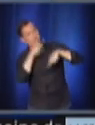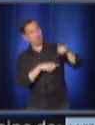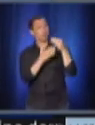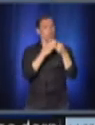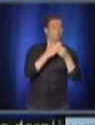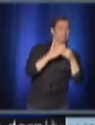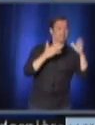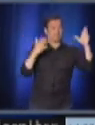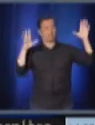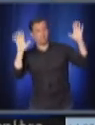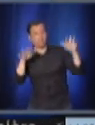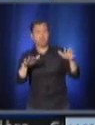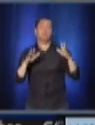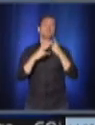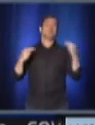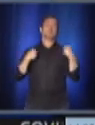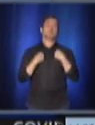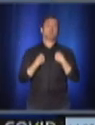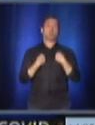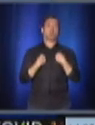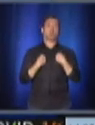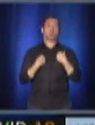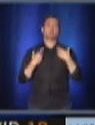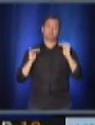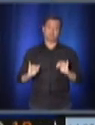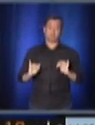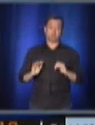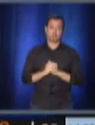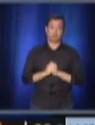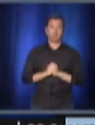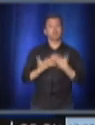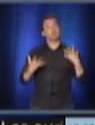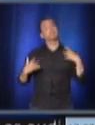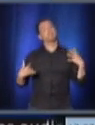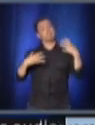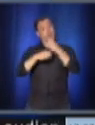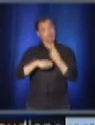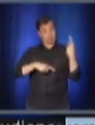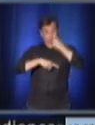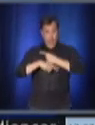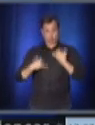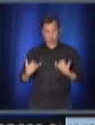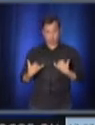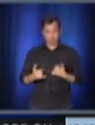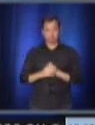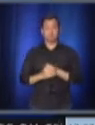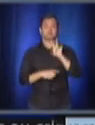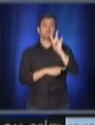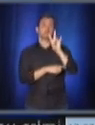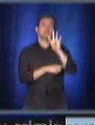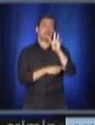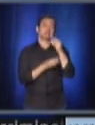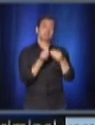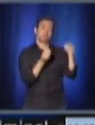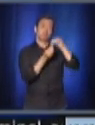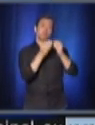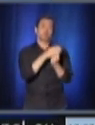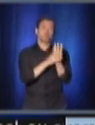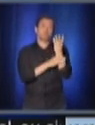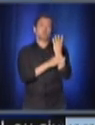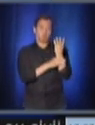Maintenant, sur les résultats du jour, le bilan du jour, nous avons 74 nouveaux cas